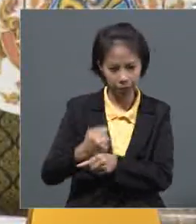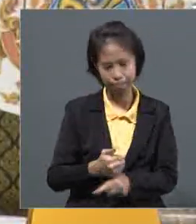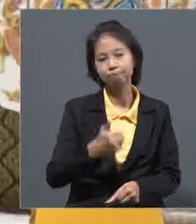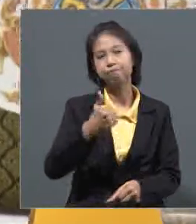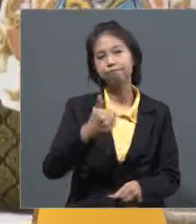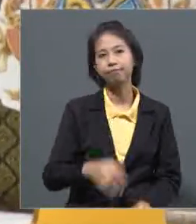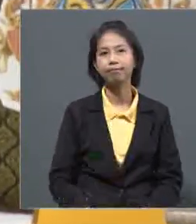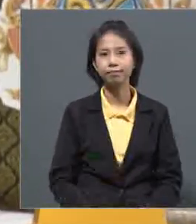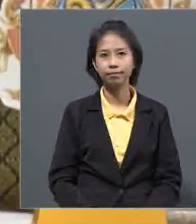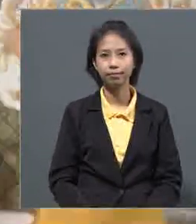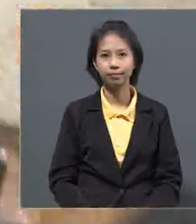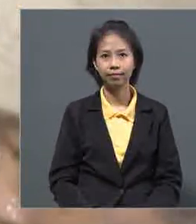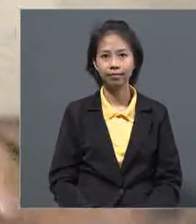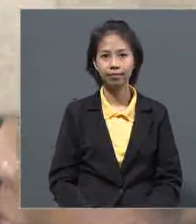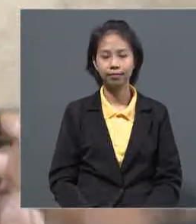ย